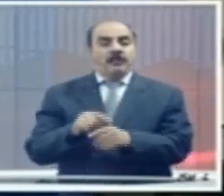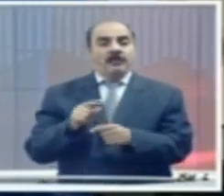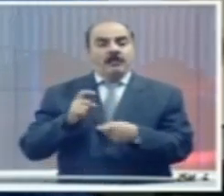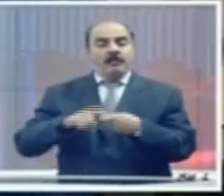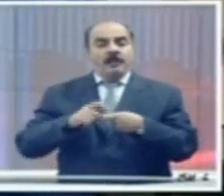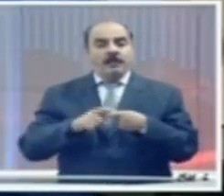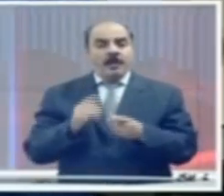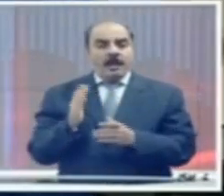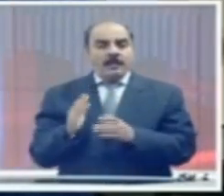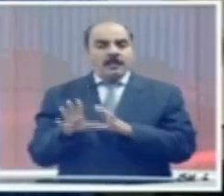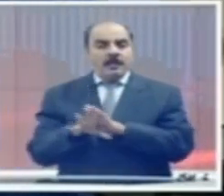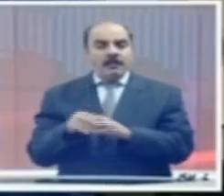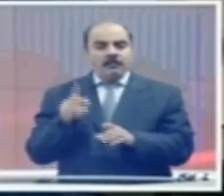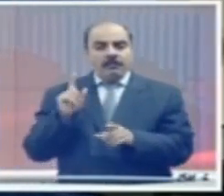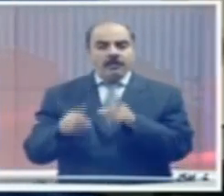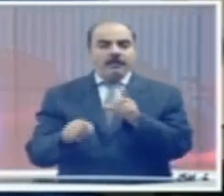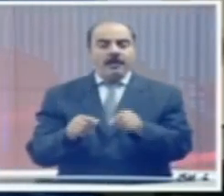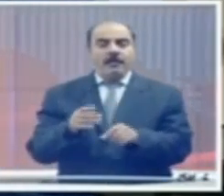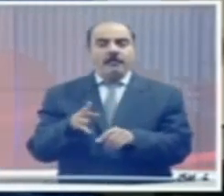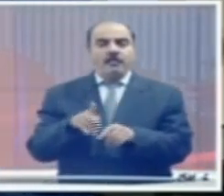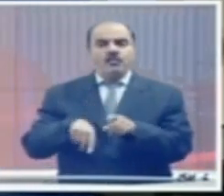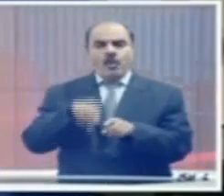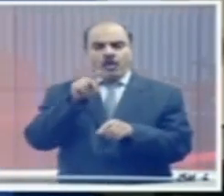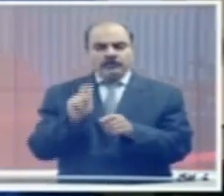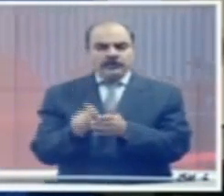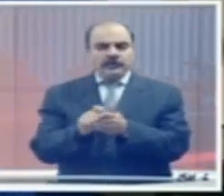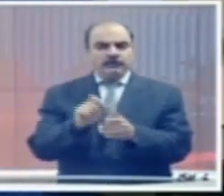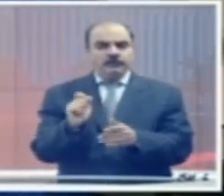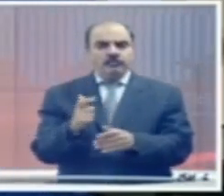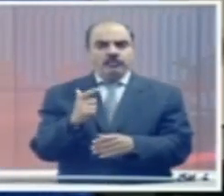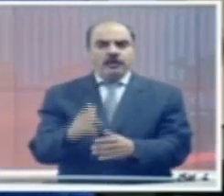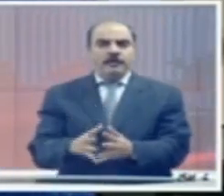وأضاف أن تأسيس الشركة نفذ في 24 ساعة.